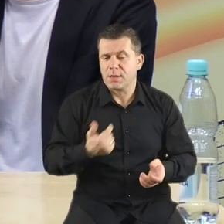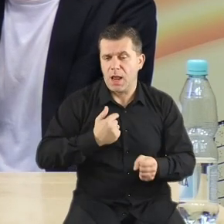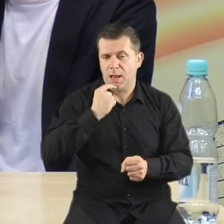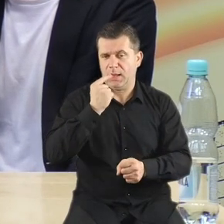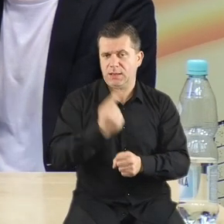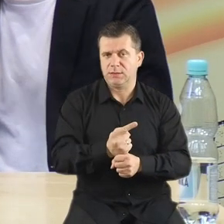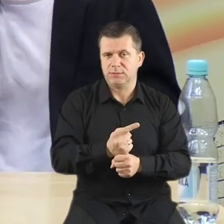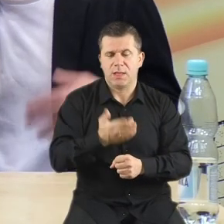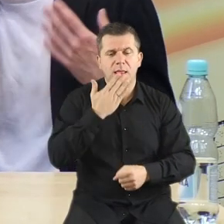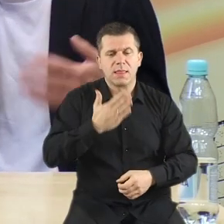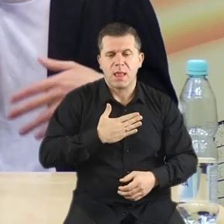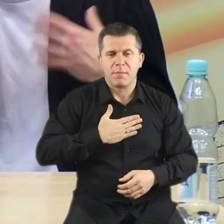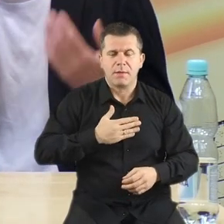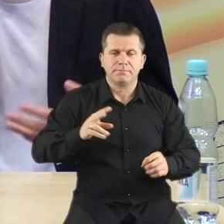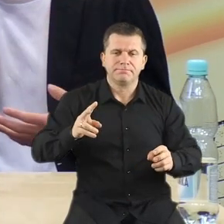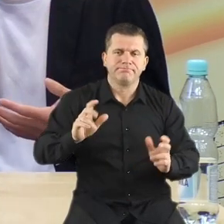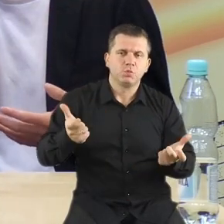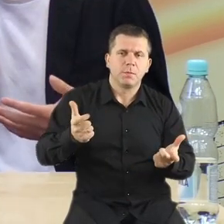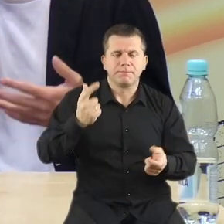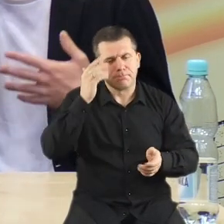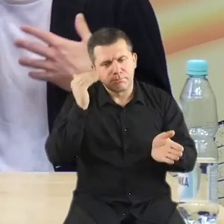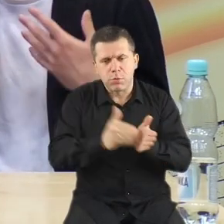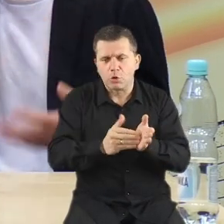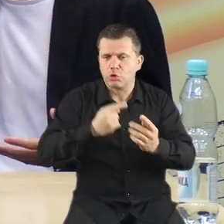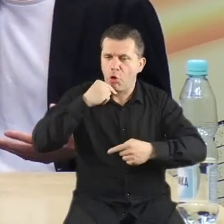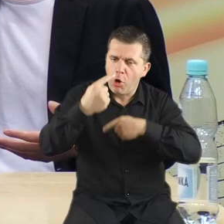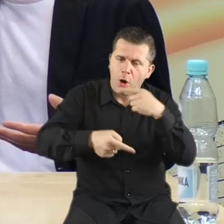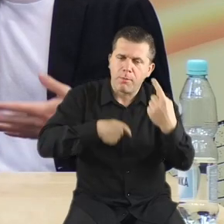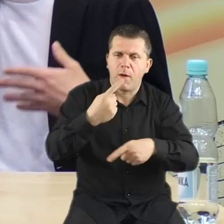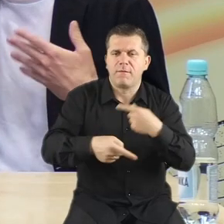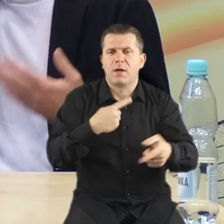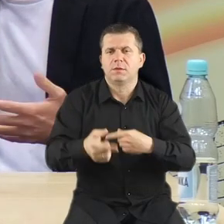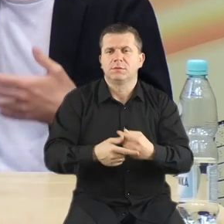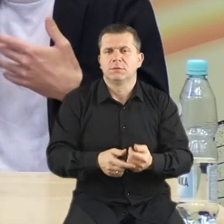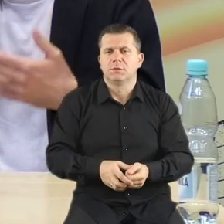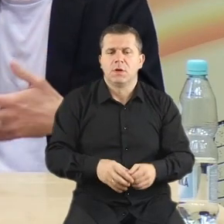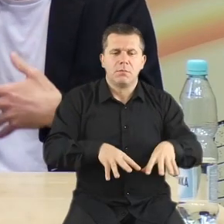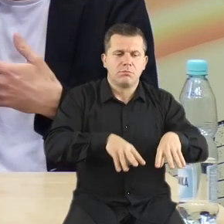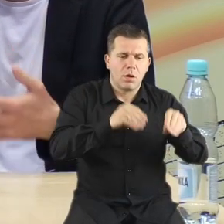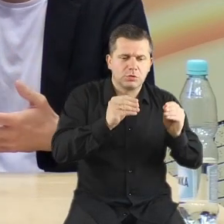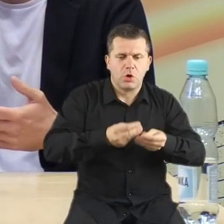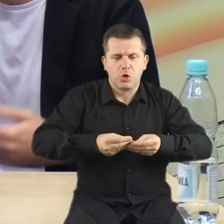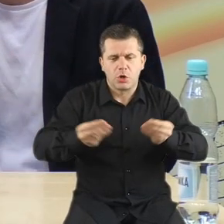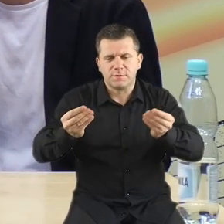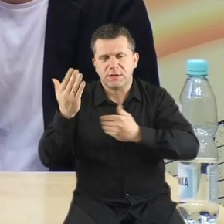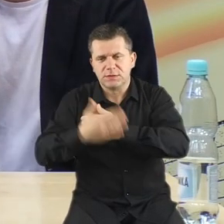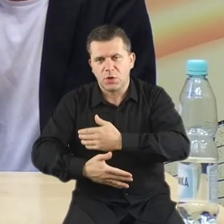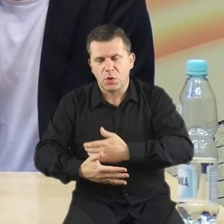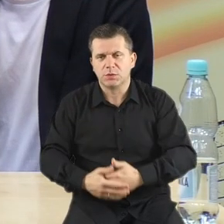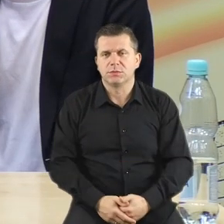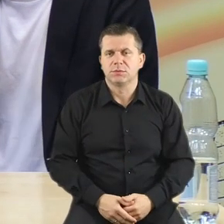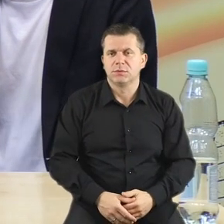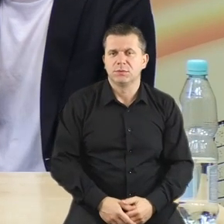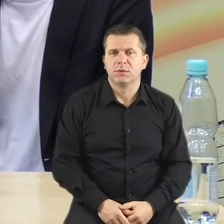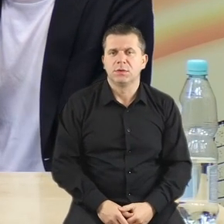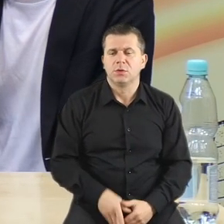postanowiłem, nie miałem takiej ambicji opowiedzenia klasycznej sagi, początkiem, rozwinięciem, zakończeniem,